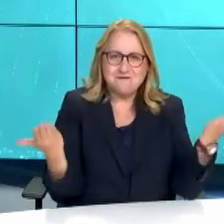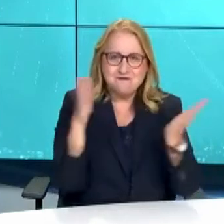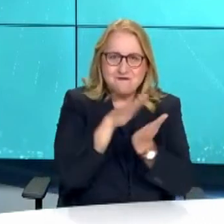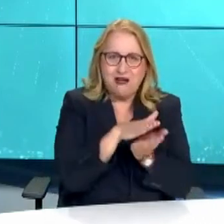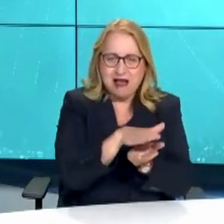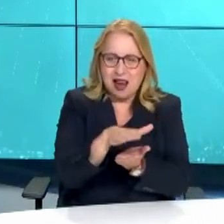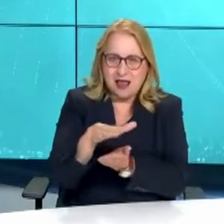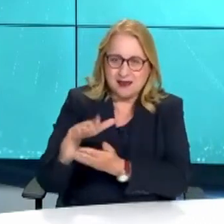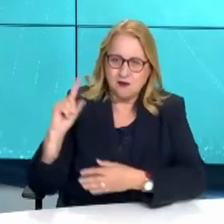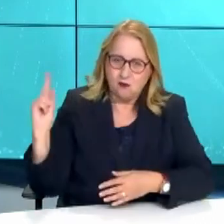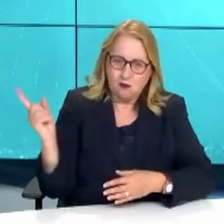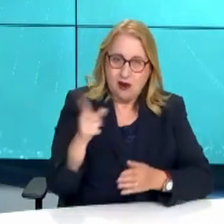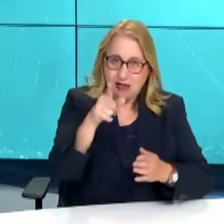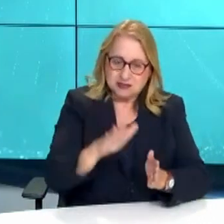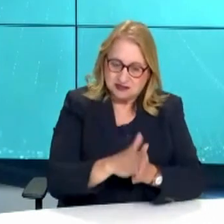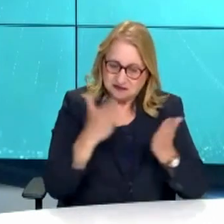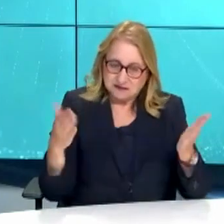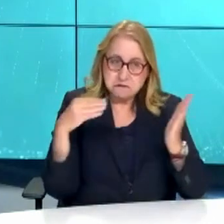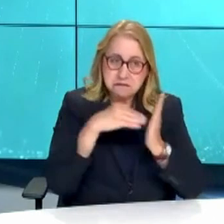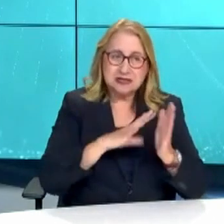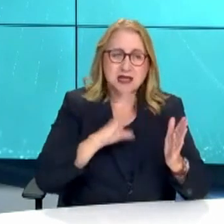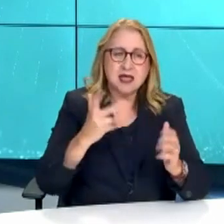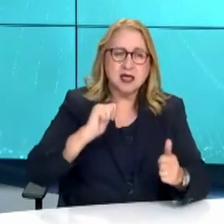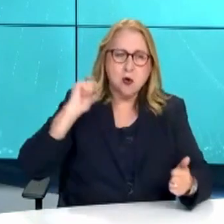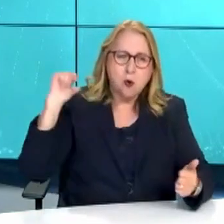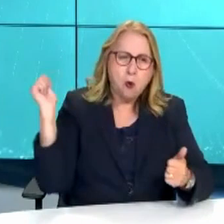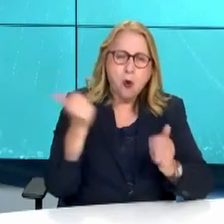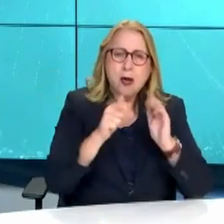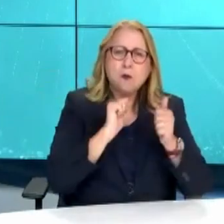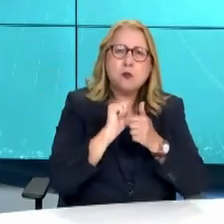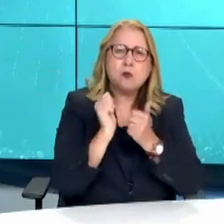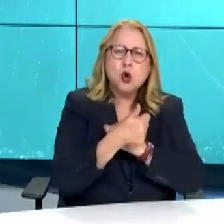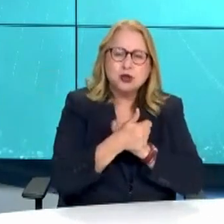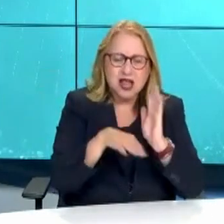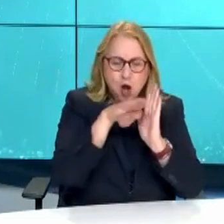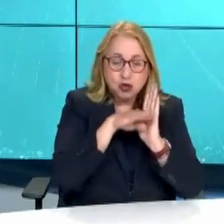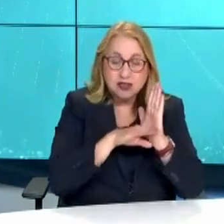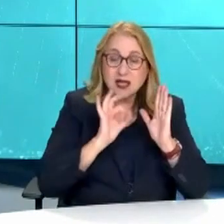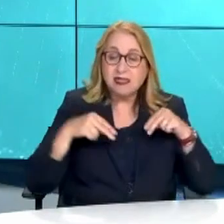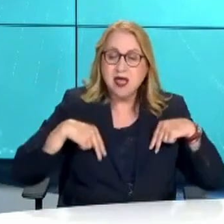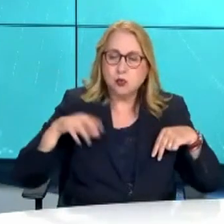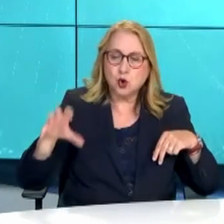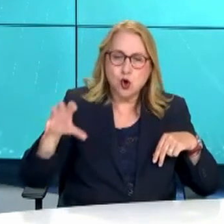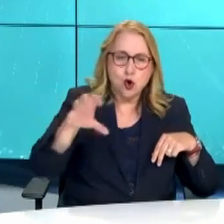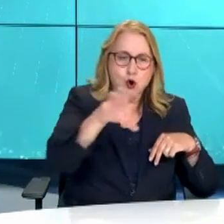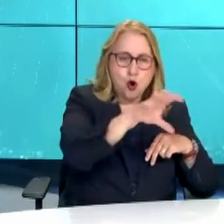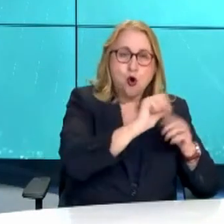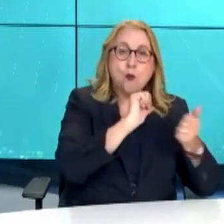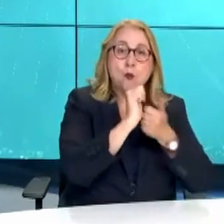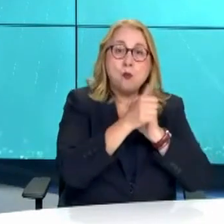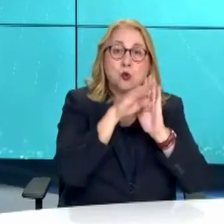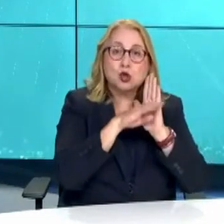οποίοι συμπεριλαμβάνουν όλες τις προτεραιότητες ανά χαρτοφυλάκιο. Να πω μόνο ενδεικτικά ότι συνολικά